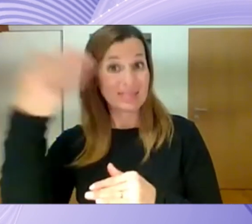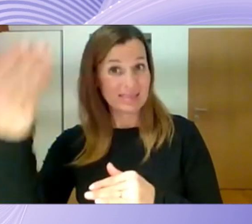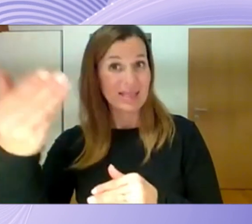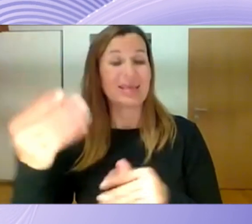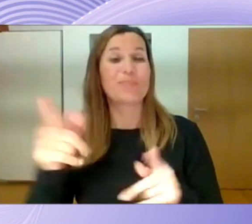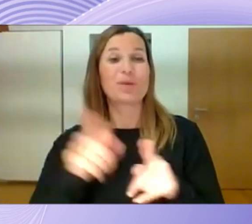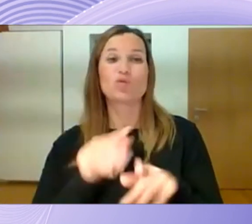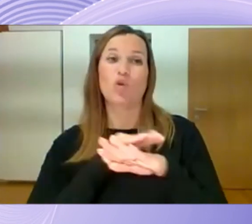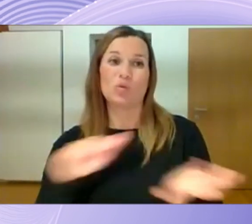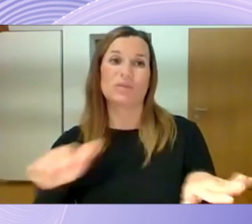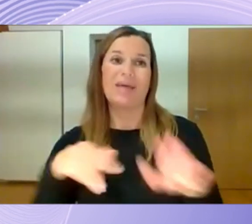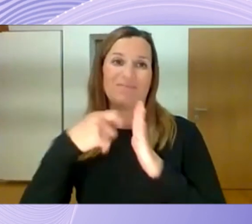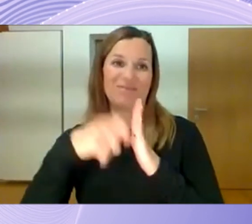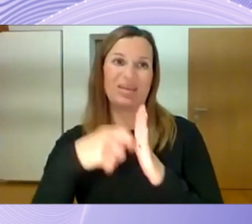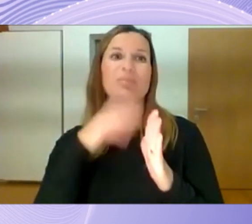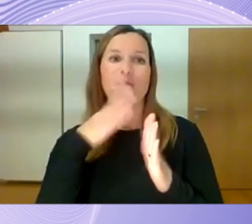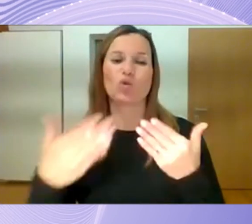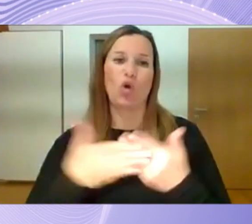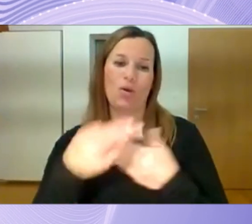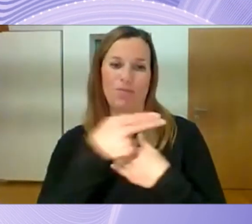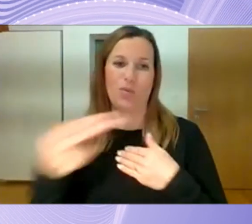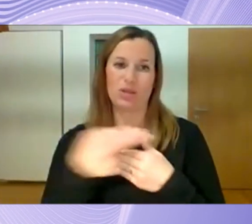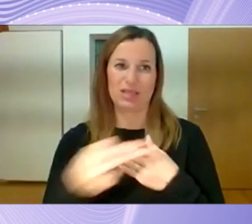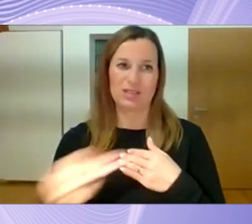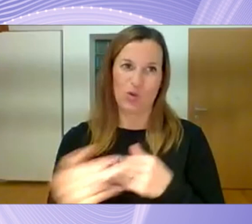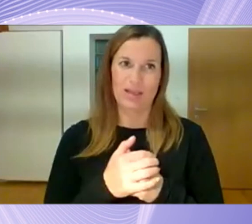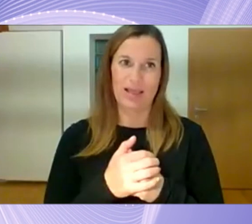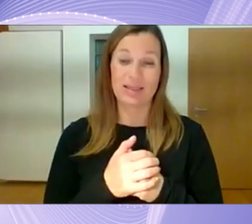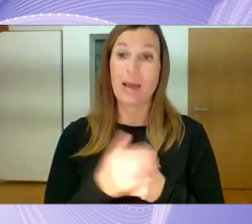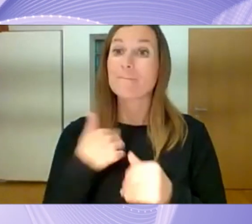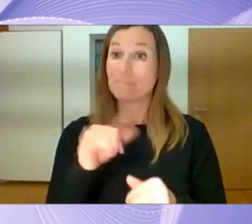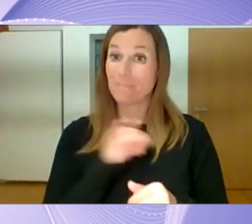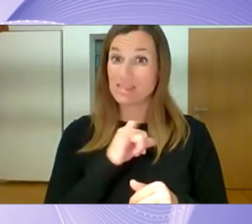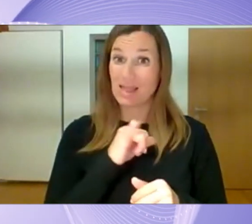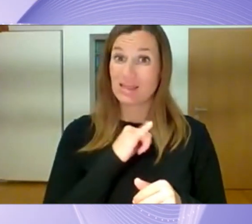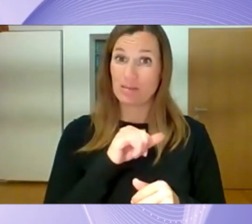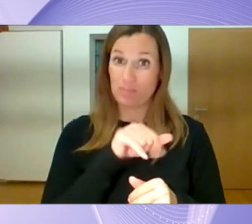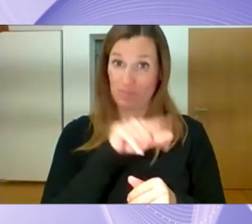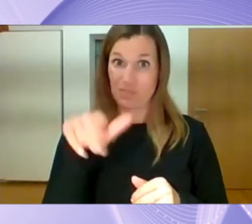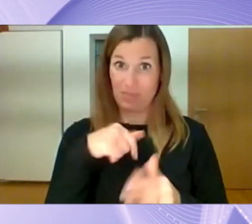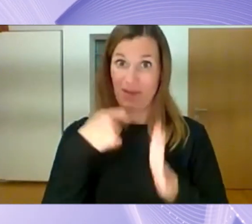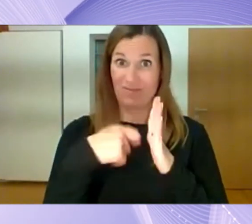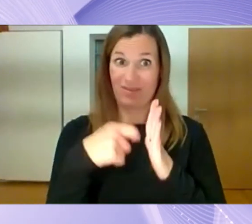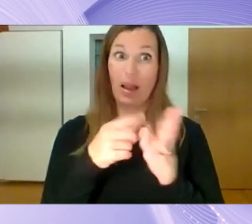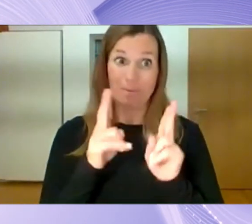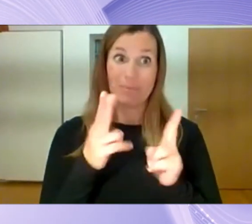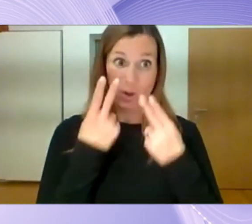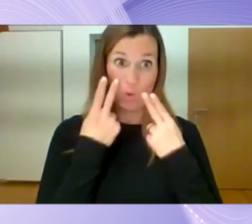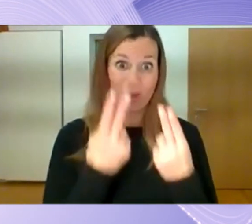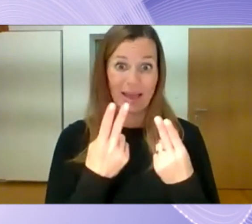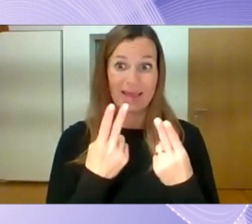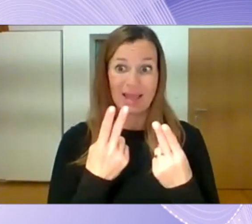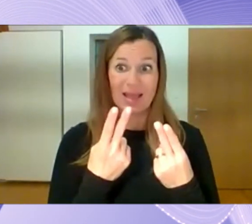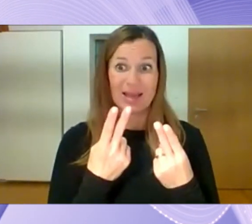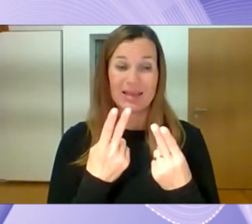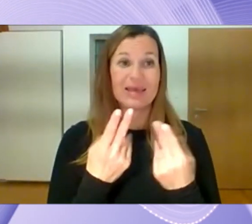jih je možno si pogledati, se pravi za rehabilitacijo. Me zanima, a ste filmček se lahko gledalo ali ne, ker sem vam